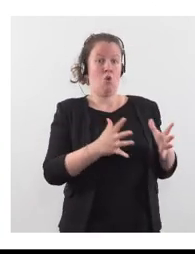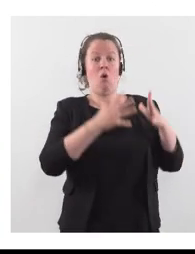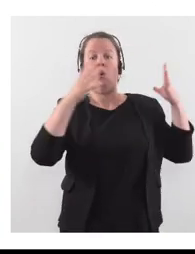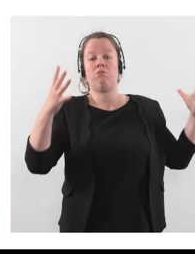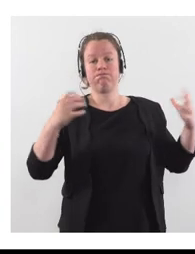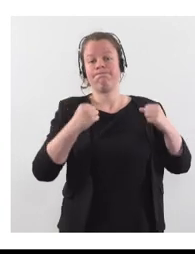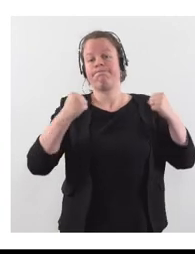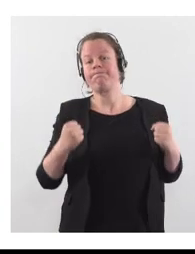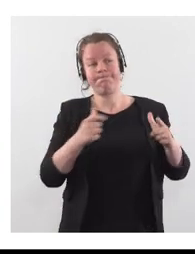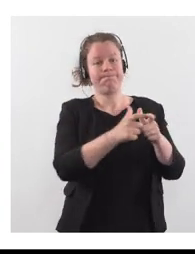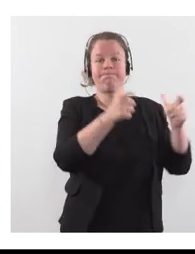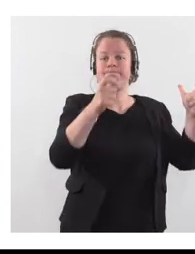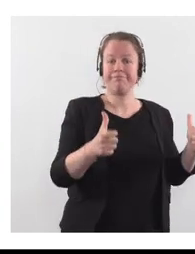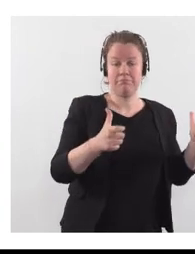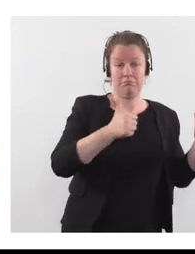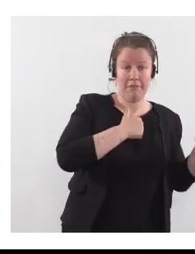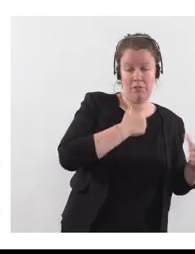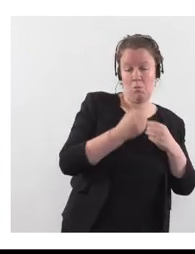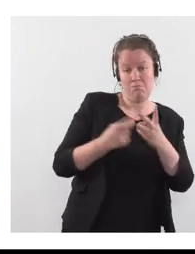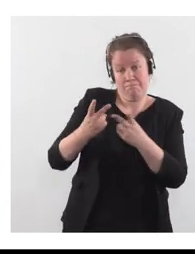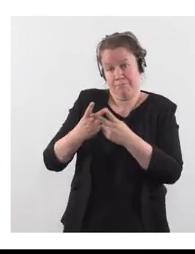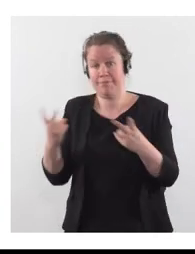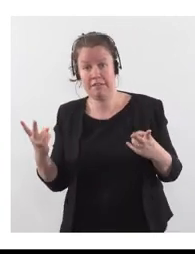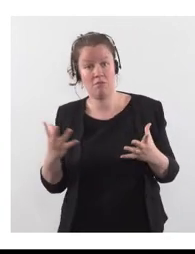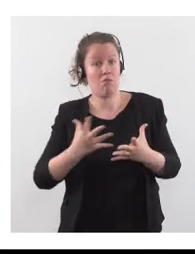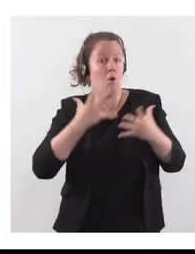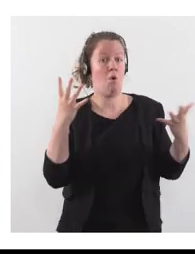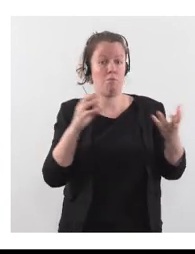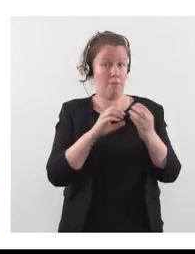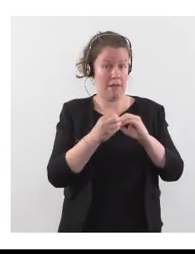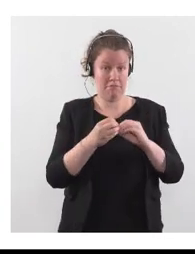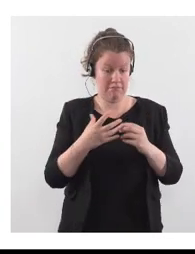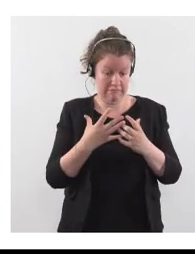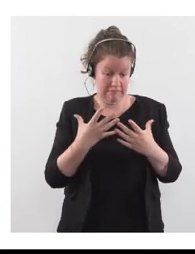une difficulté très pratico-pratique. C'est vraiment ce qui se passe sur le terrain.